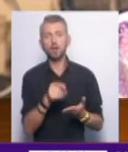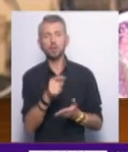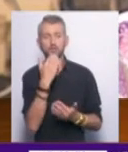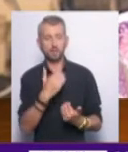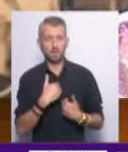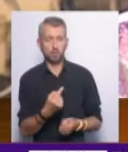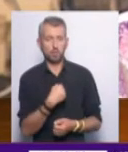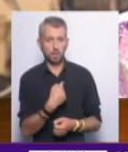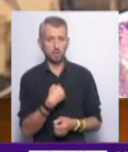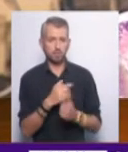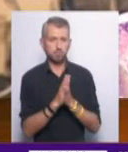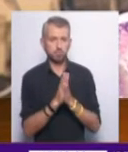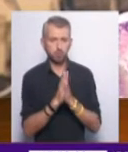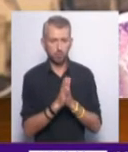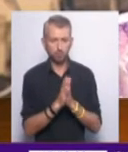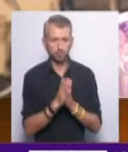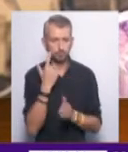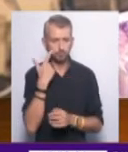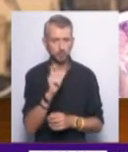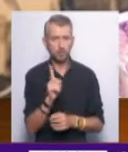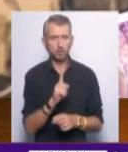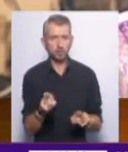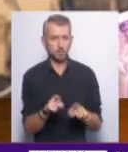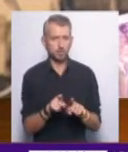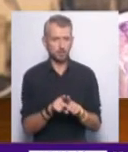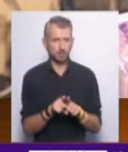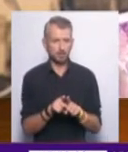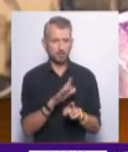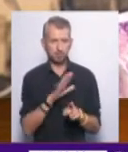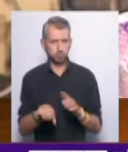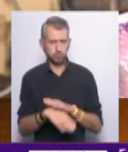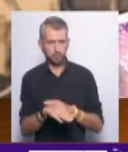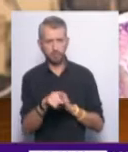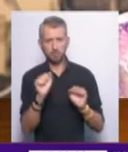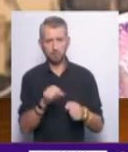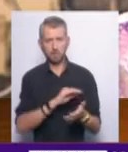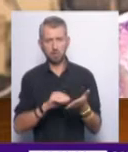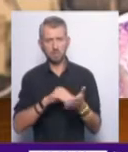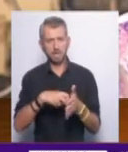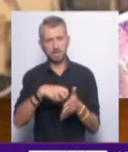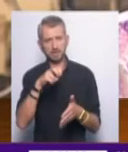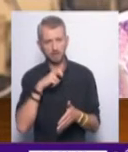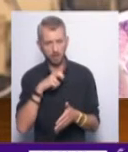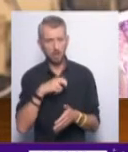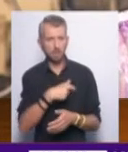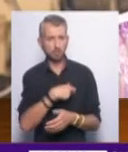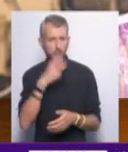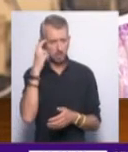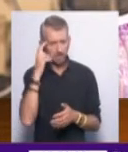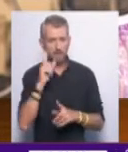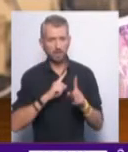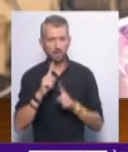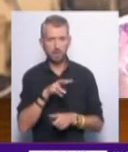мене, то я прошу, як правило, щоб воно так без ліка не було. Ви можете написати листа депутату Київради Меліховій